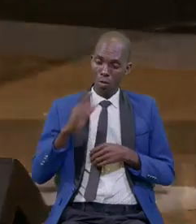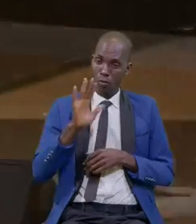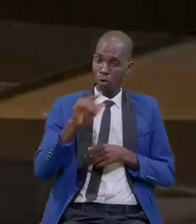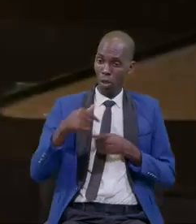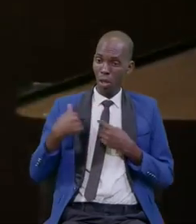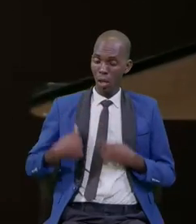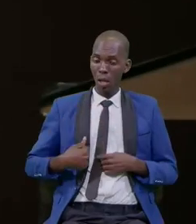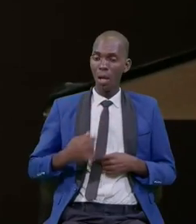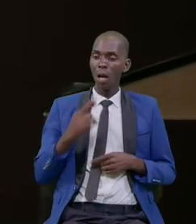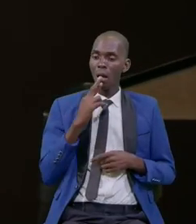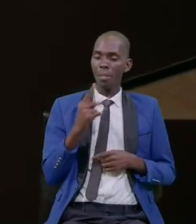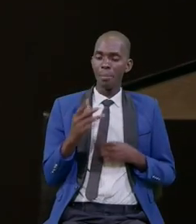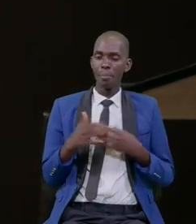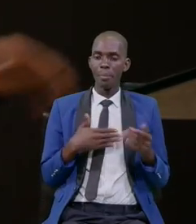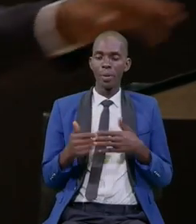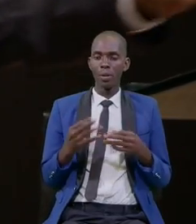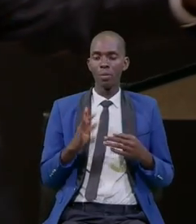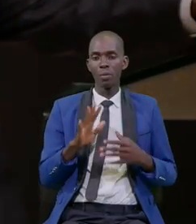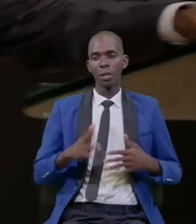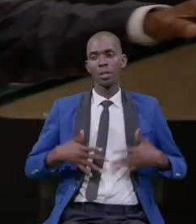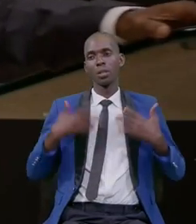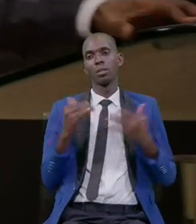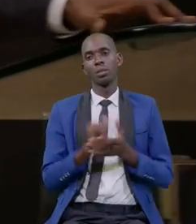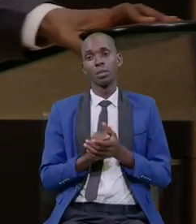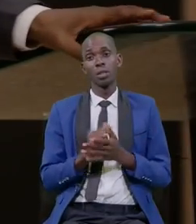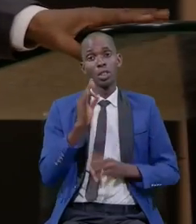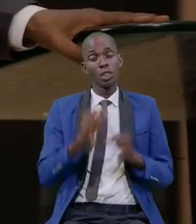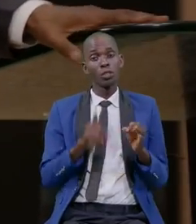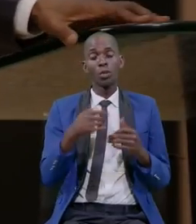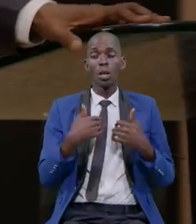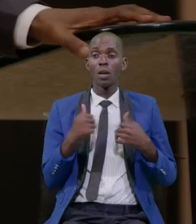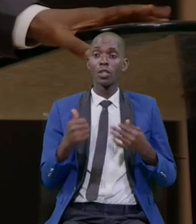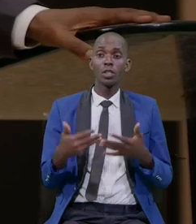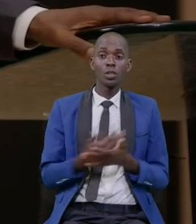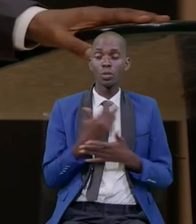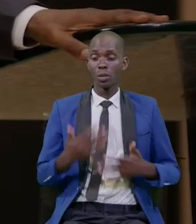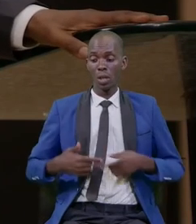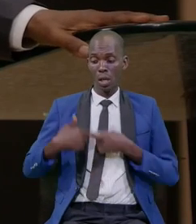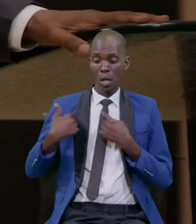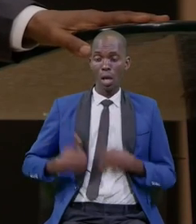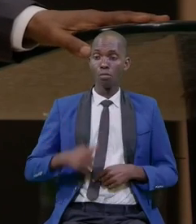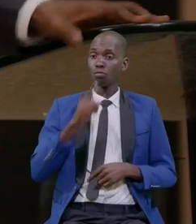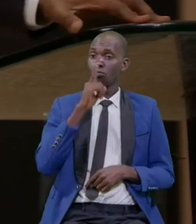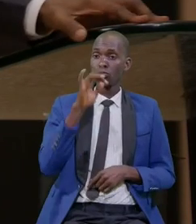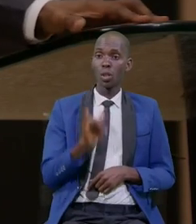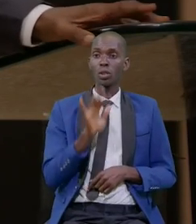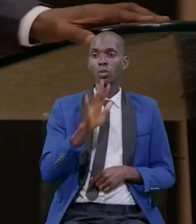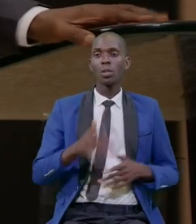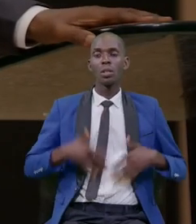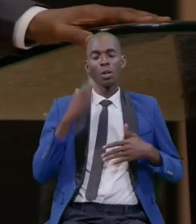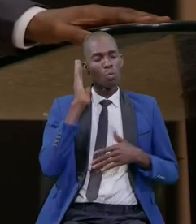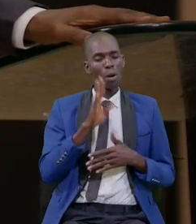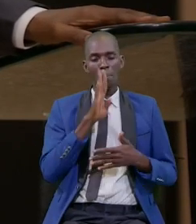cœur que la bouche parle. C'est du cœur. Si vous avez un cœur nouveau, réellement, votre vie